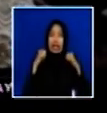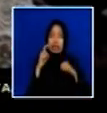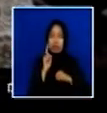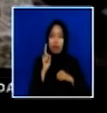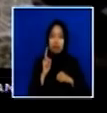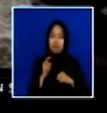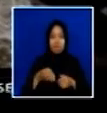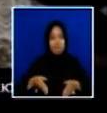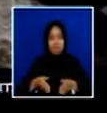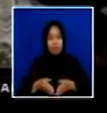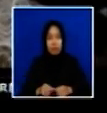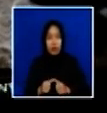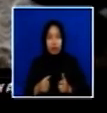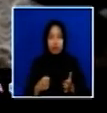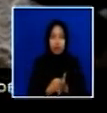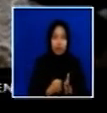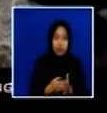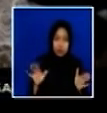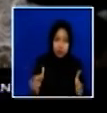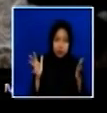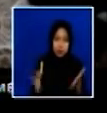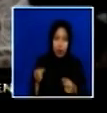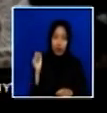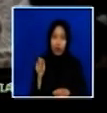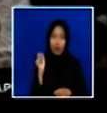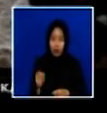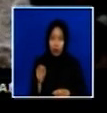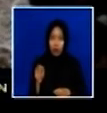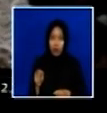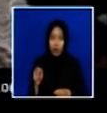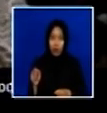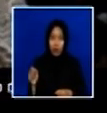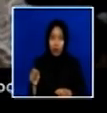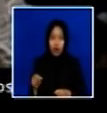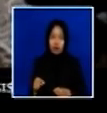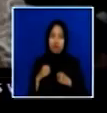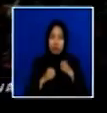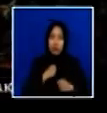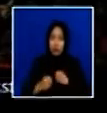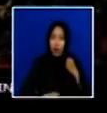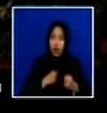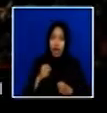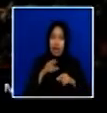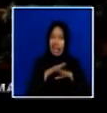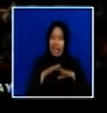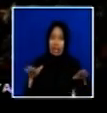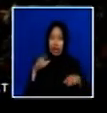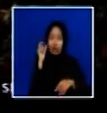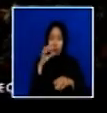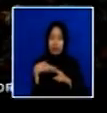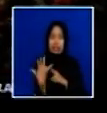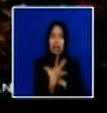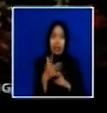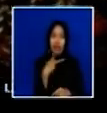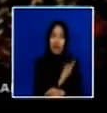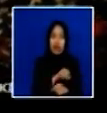dan mereka memperjuangkan keadilan dan kebenaran bagi masyarakat vaksinasi Bagi kalangan